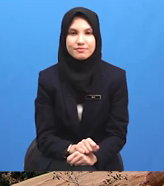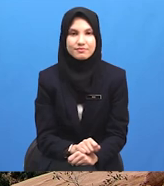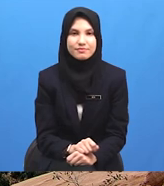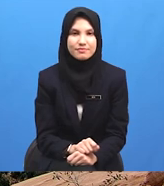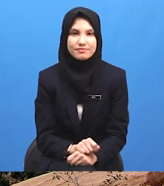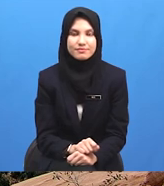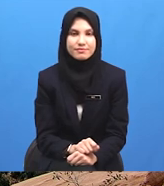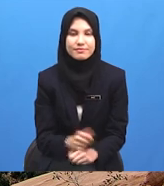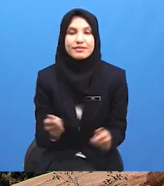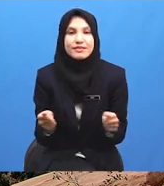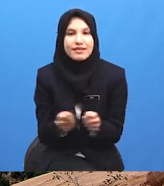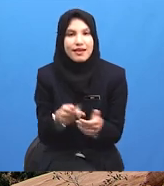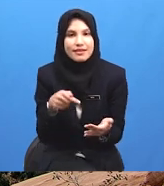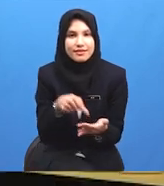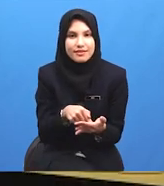Dengan ini,